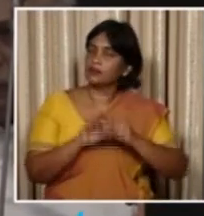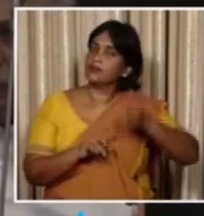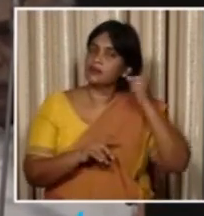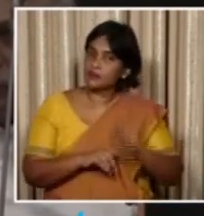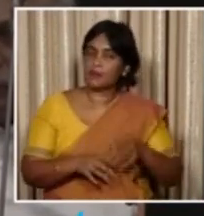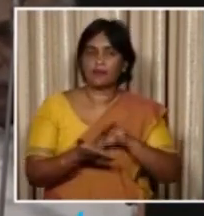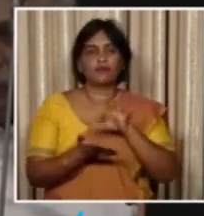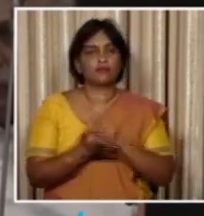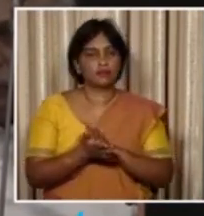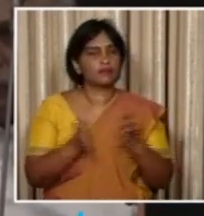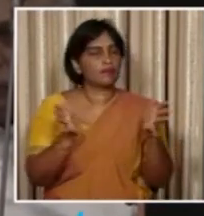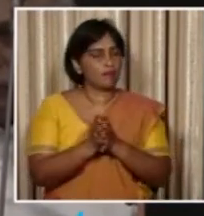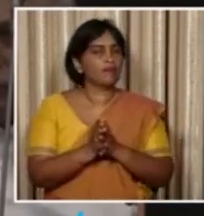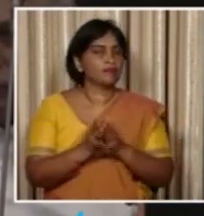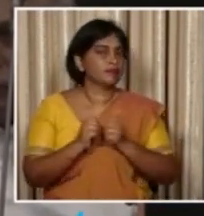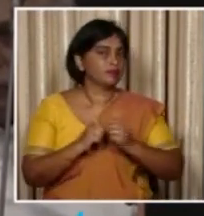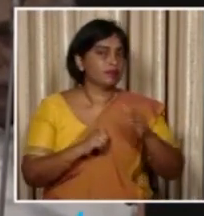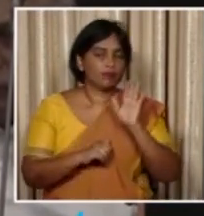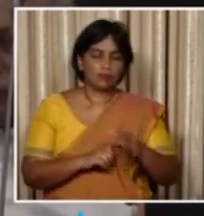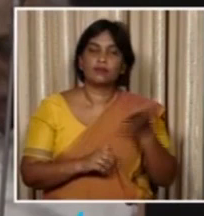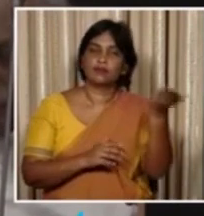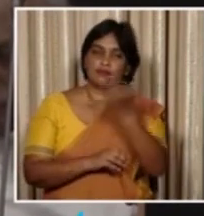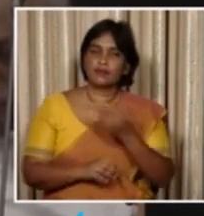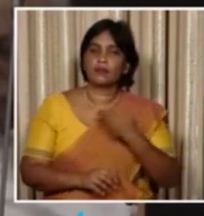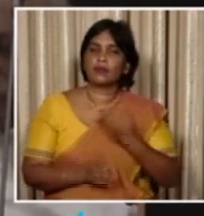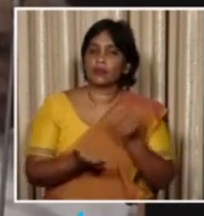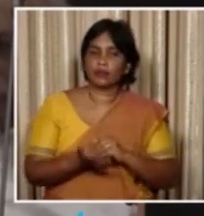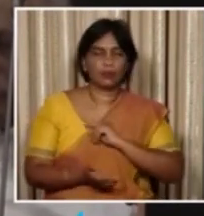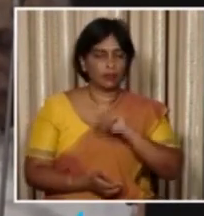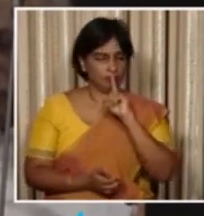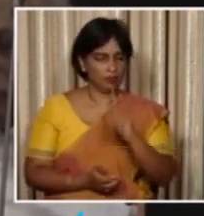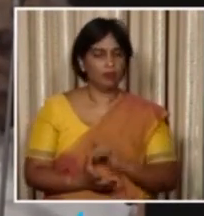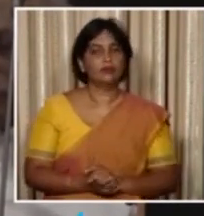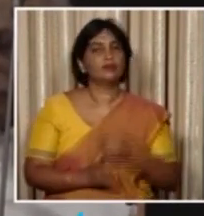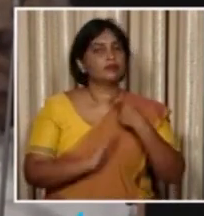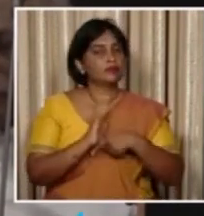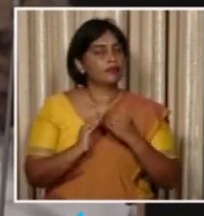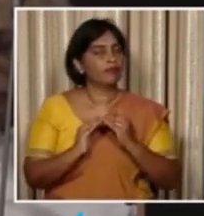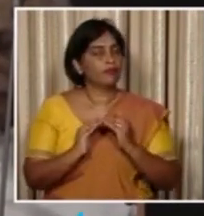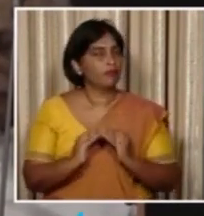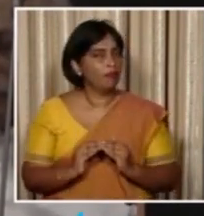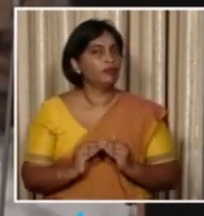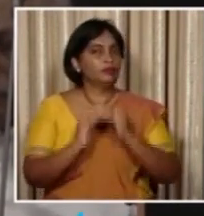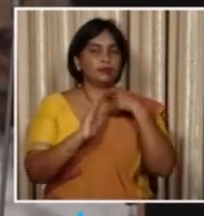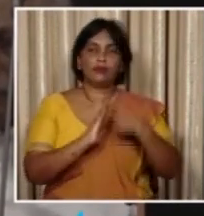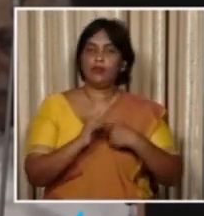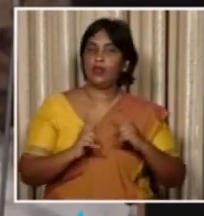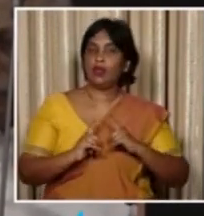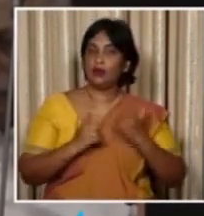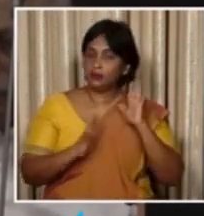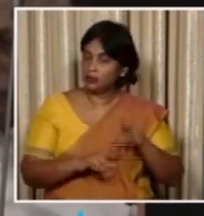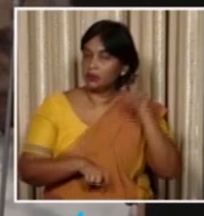එකඟතාවයකට, පොදු සම්මතියකට එළඹෙන මෙන් ඔබ සැමගෙන්ම යළිත් ඉල්ලා සිටිනවා. රට ගොඩ ගන්න රටේ අනාගත